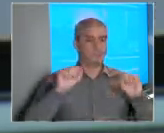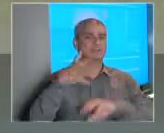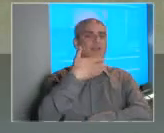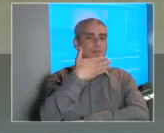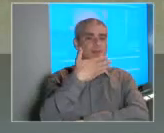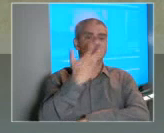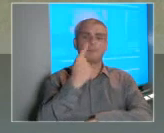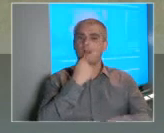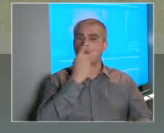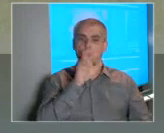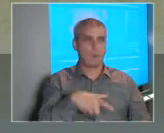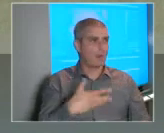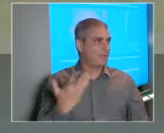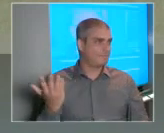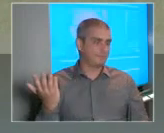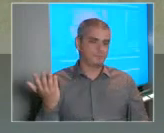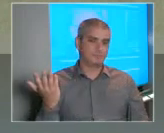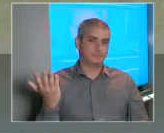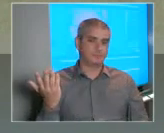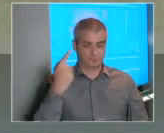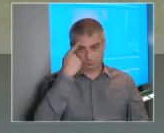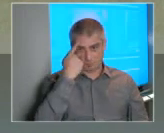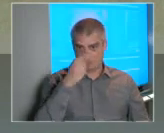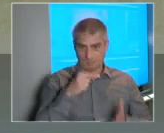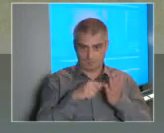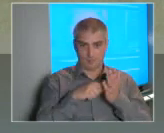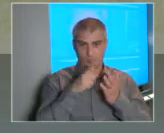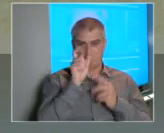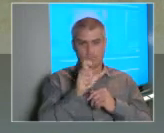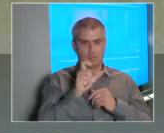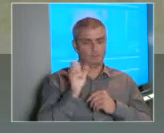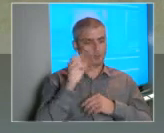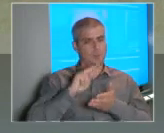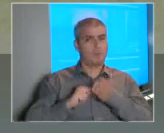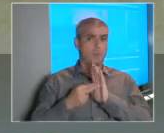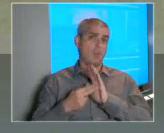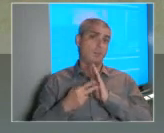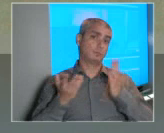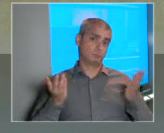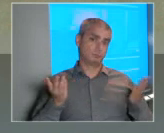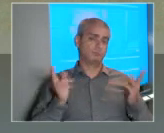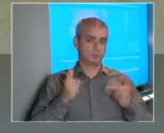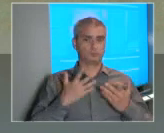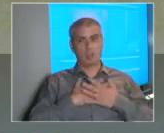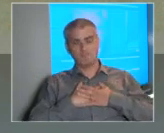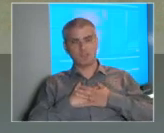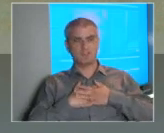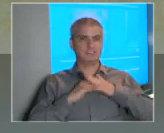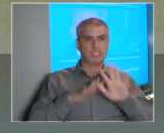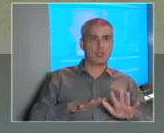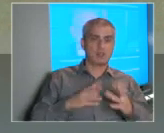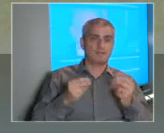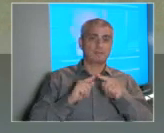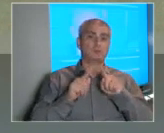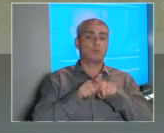נשיא המדינה, מה לא נאמר עליו, אתה יודע, כיוון שהוא אדם שבא מהפוליטיקה, אז יש לו אהבות וסנאות ודברים